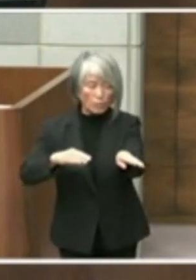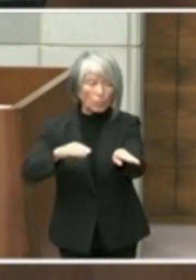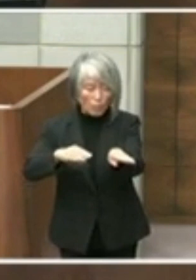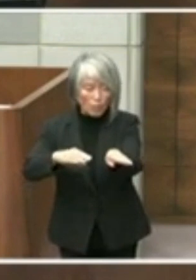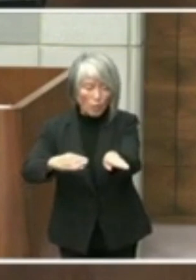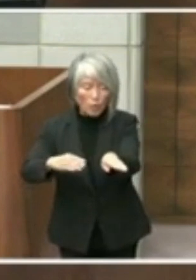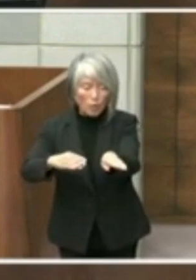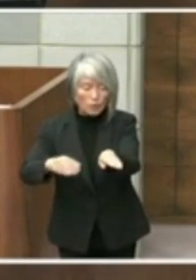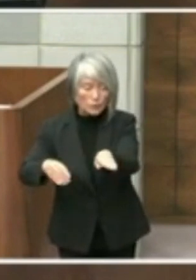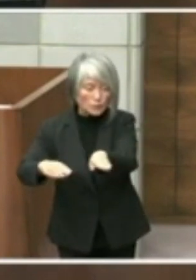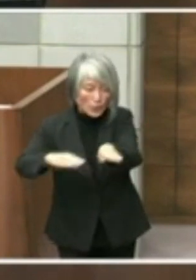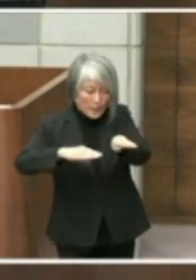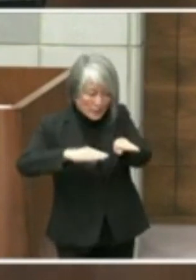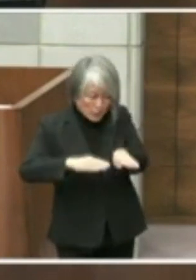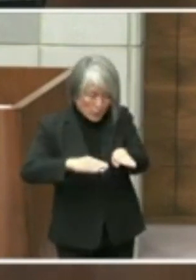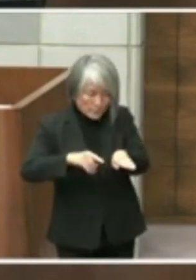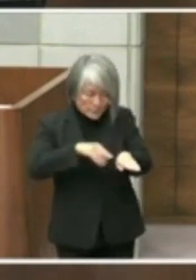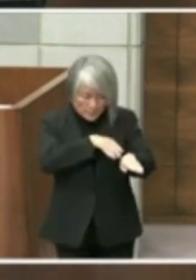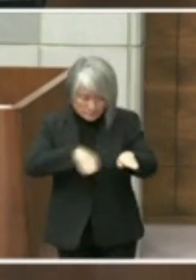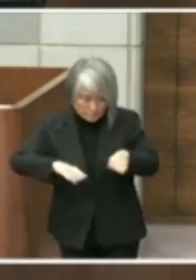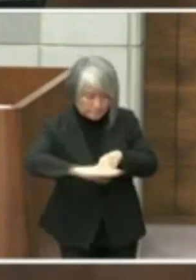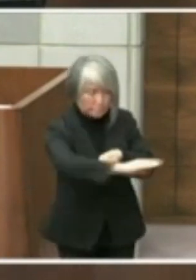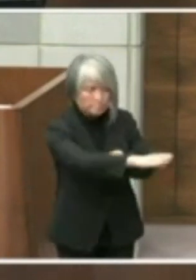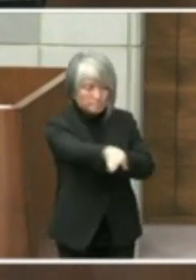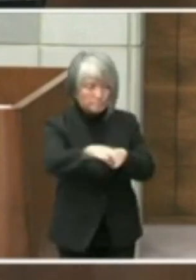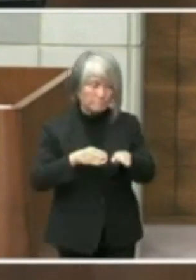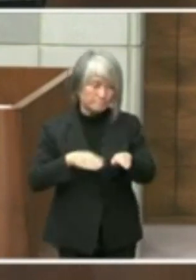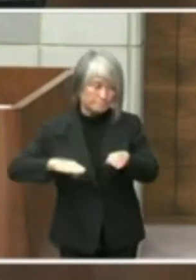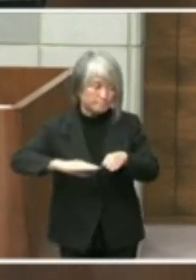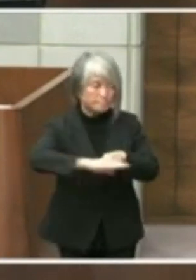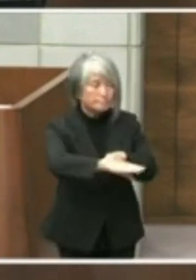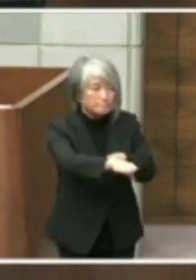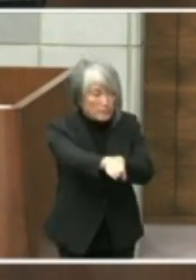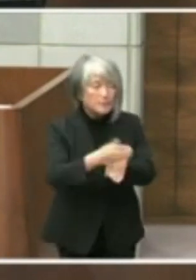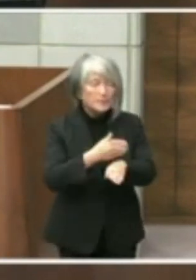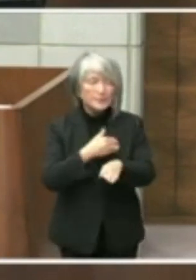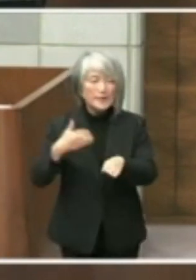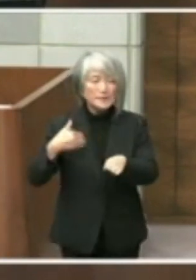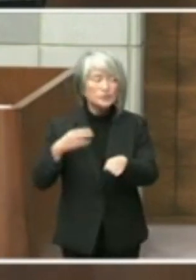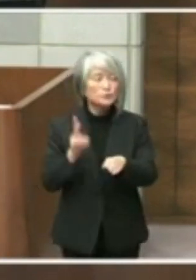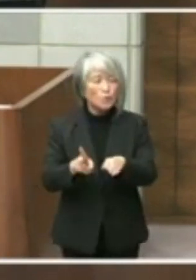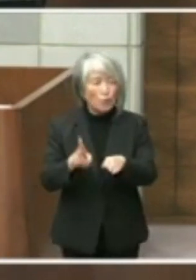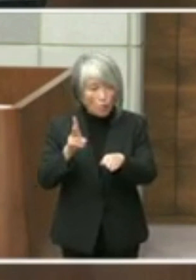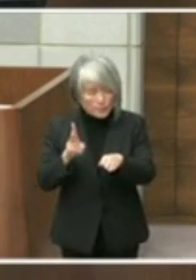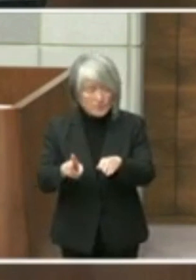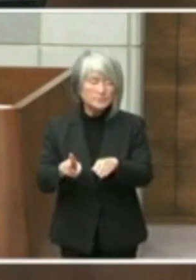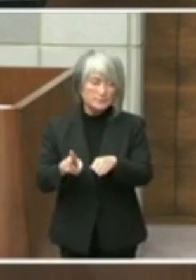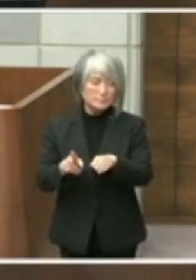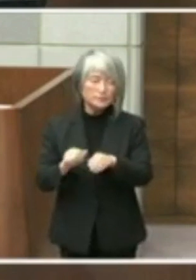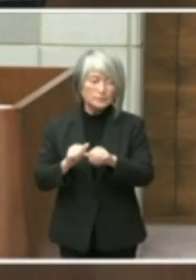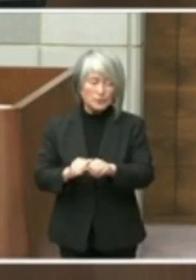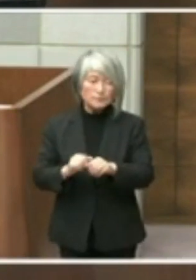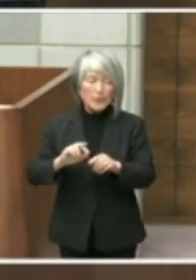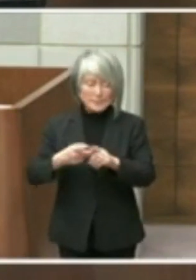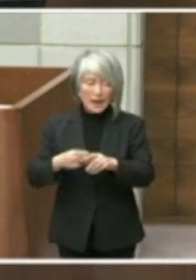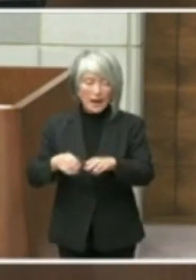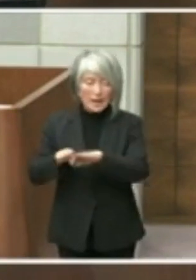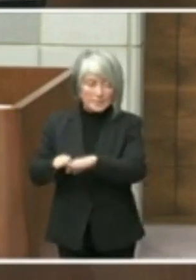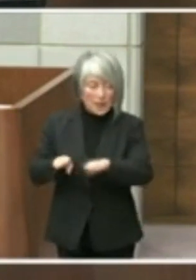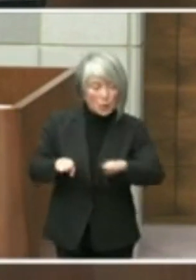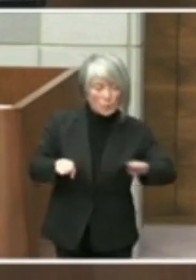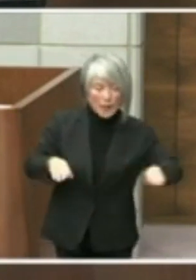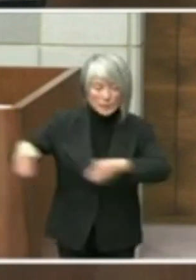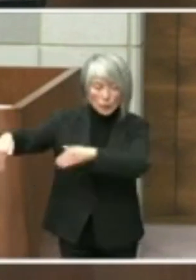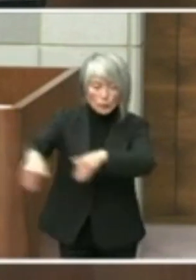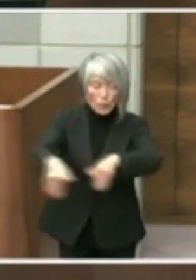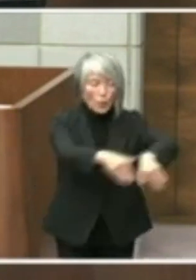誘導して隙間を空けるなどし、緊急車両の動線を確保して出動するほか、車庫前の道路に駐